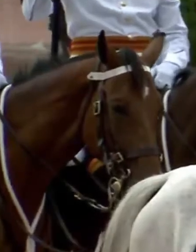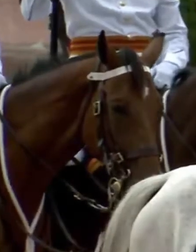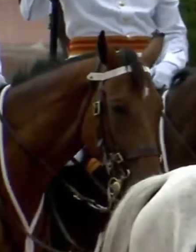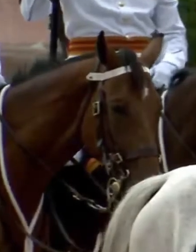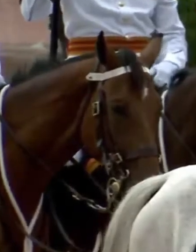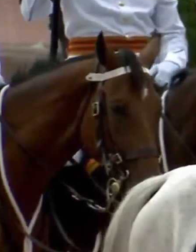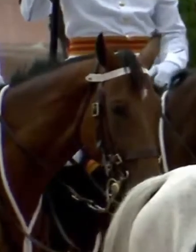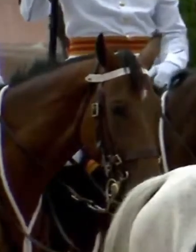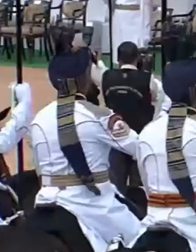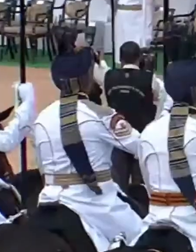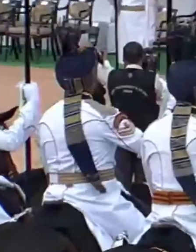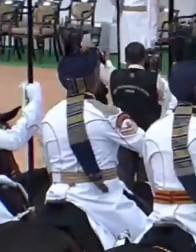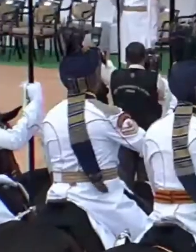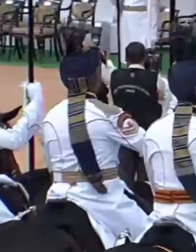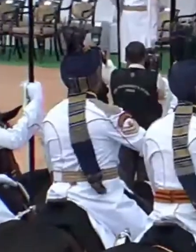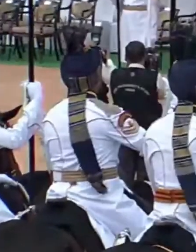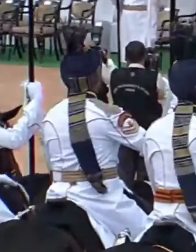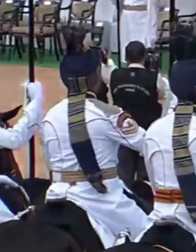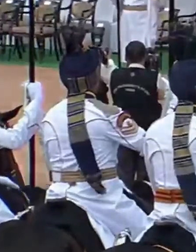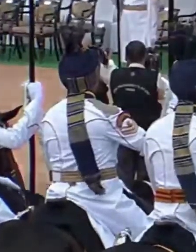पदक